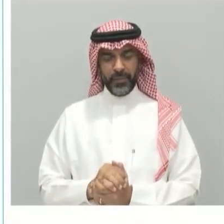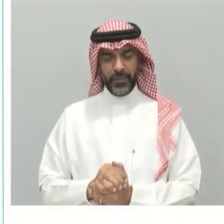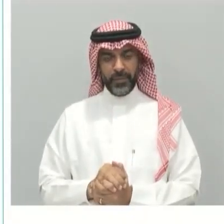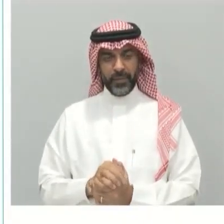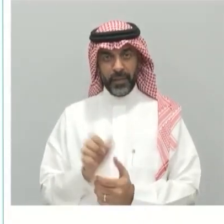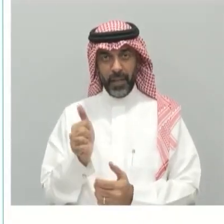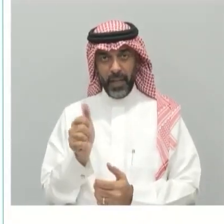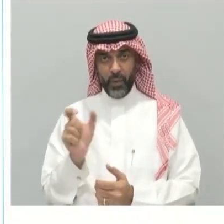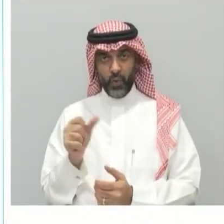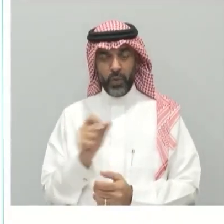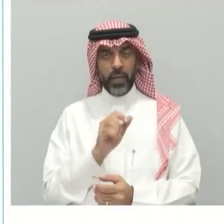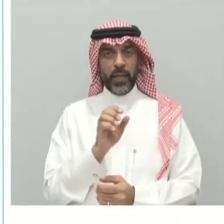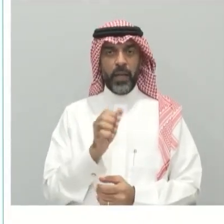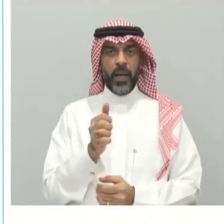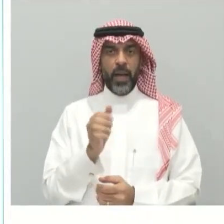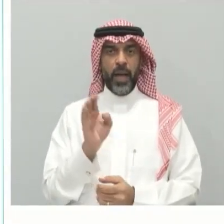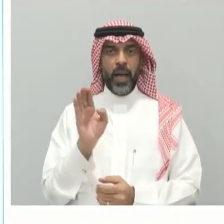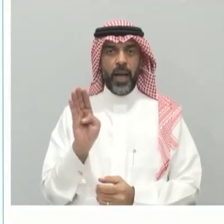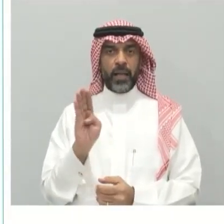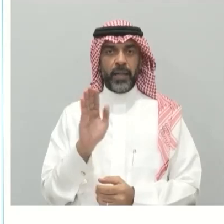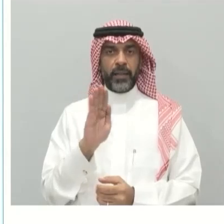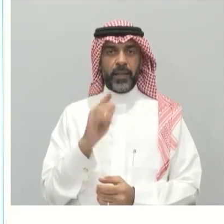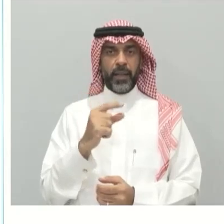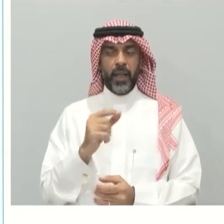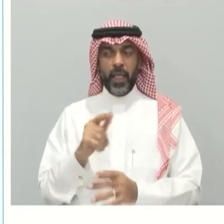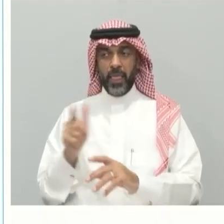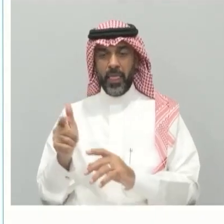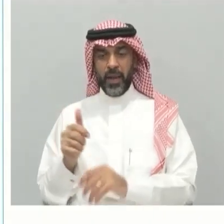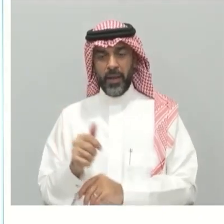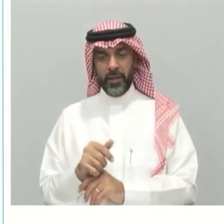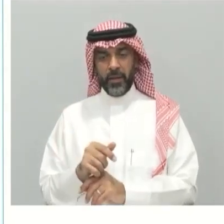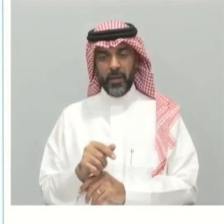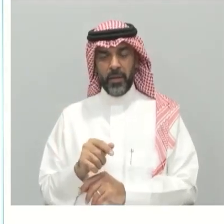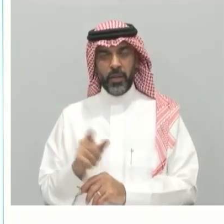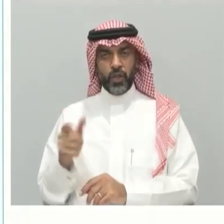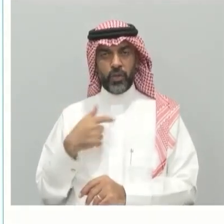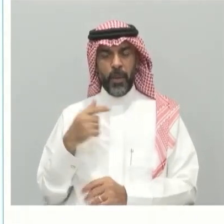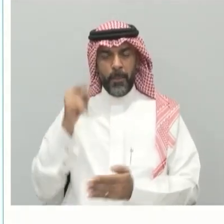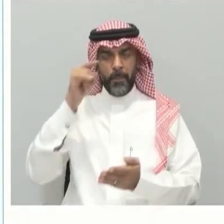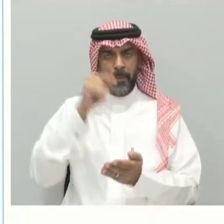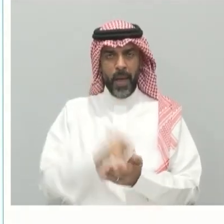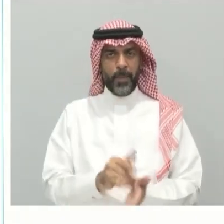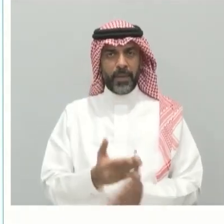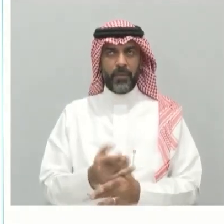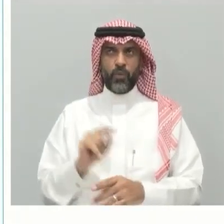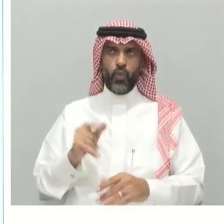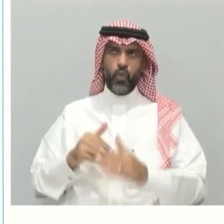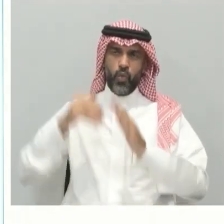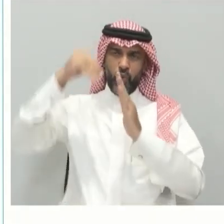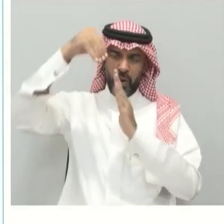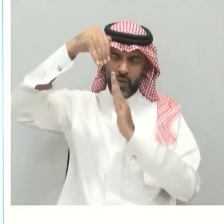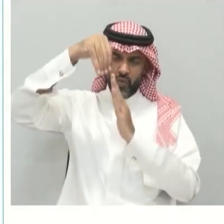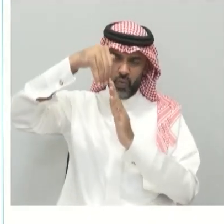الانود اكسده والكاثود ماذا الكاثود اختزال طيب سميناه مهبط ليش لانه في عندي الكترونات تهبط من